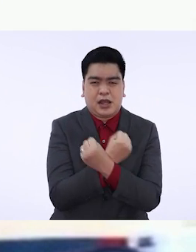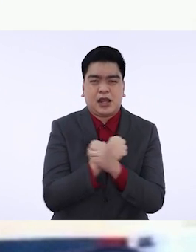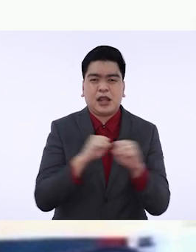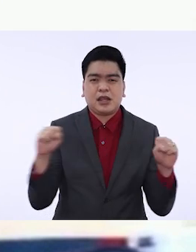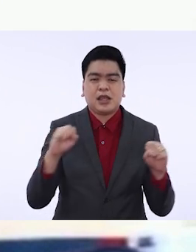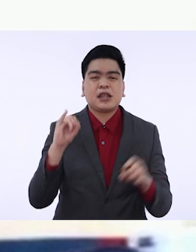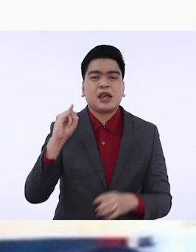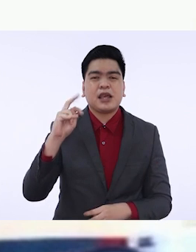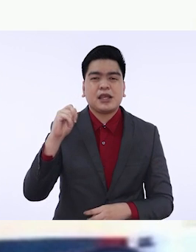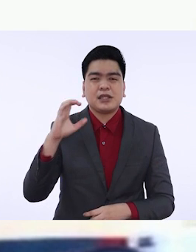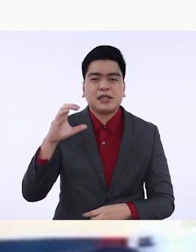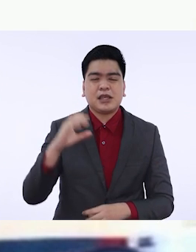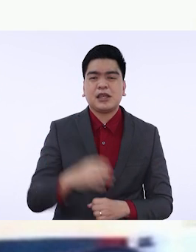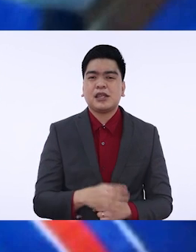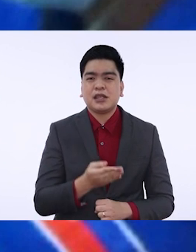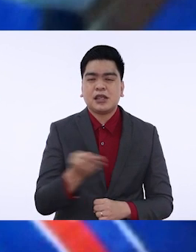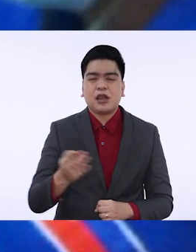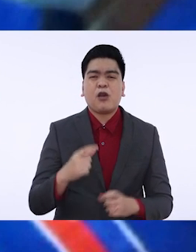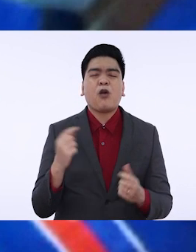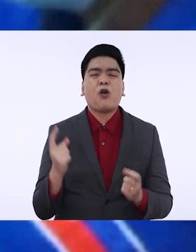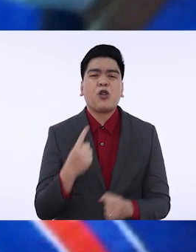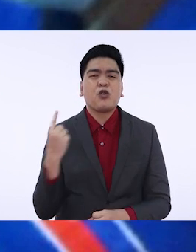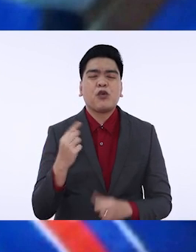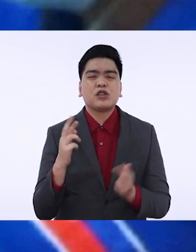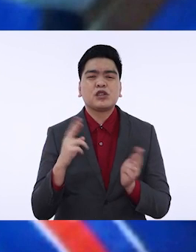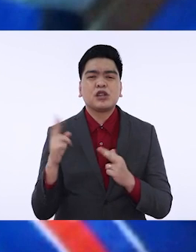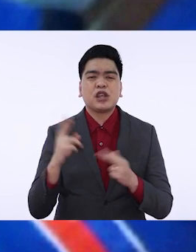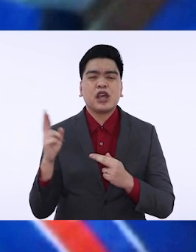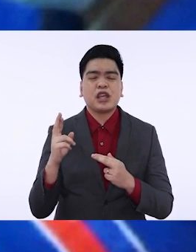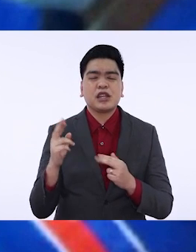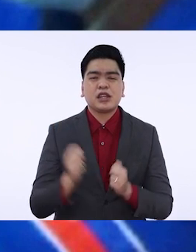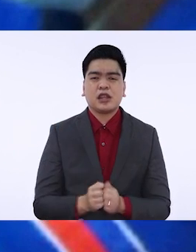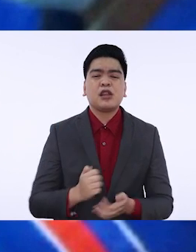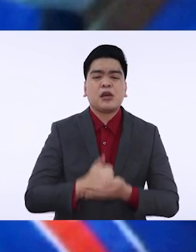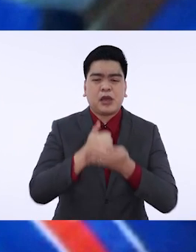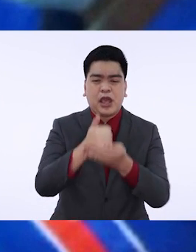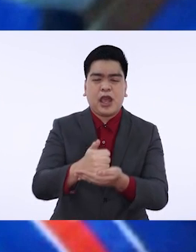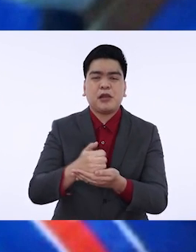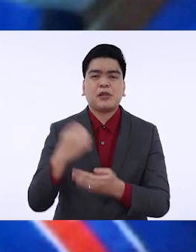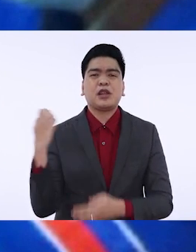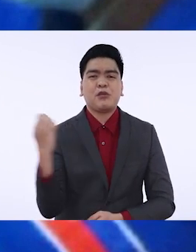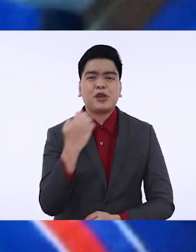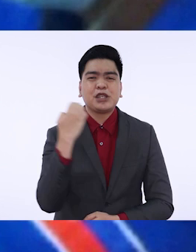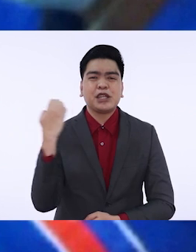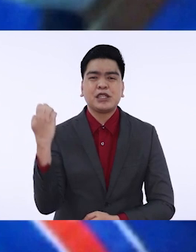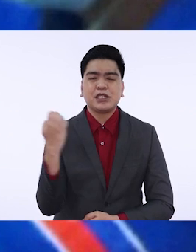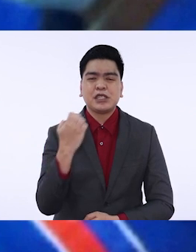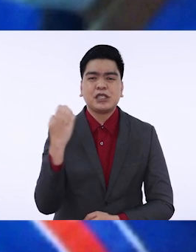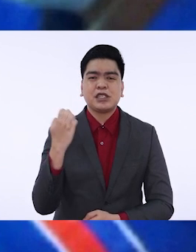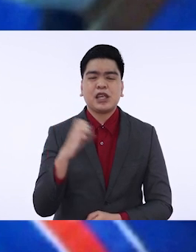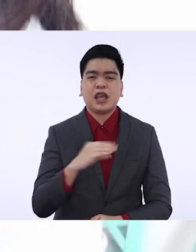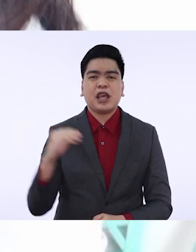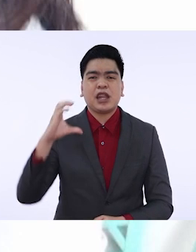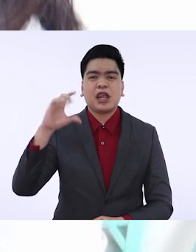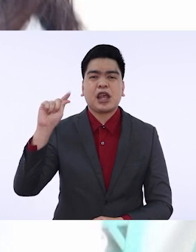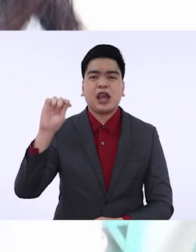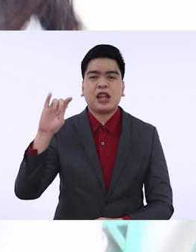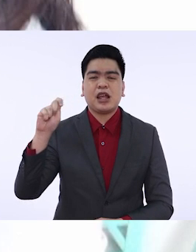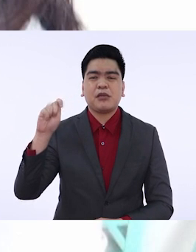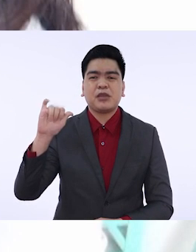ng iglesia. Laging handang tumulong at sumaklolo sa kanila sa panahon ng mga sakuna at kalamidad.